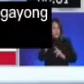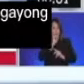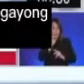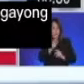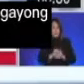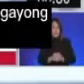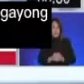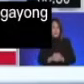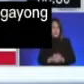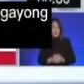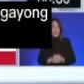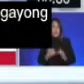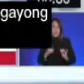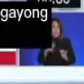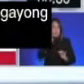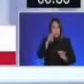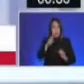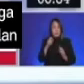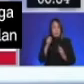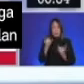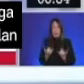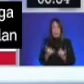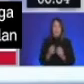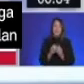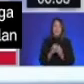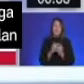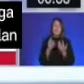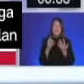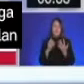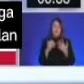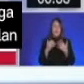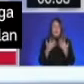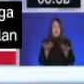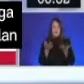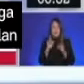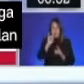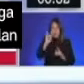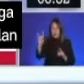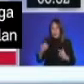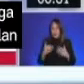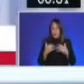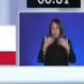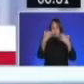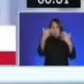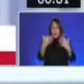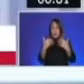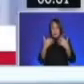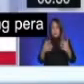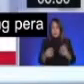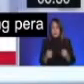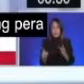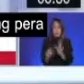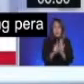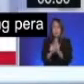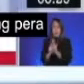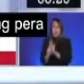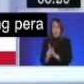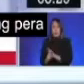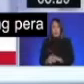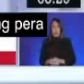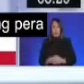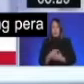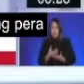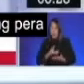Ngayon, nasasaksihan ko to ngayong kampanya sa mga nag-a-attend ng mga rallies kahit binapinagbabawalan, sa mga gumagastos